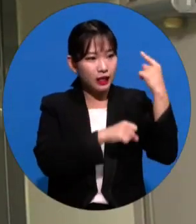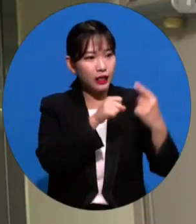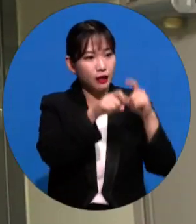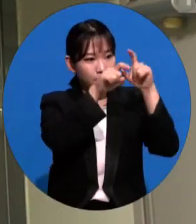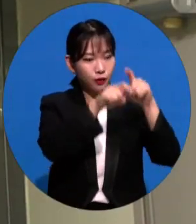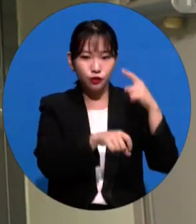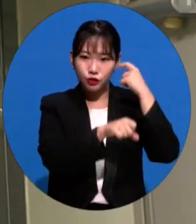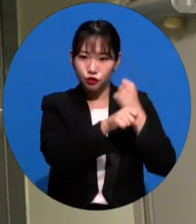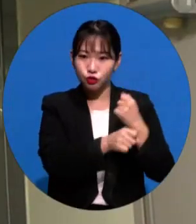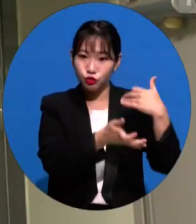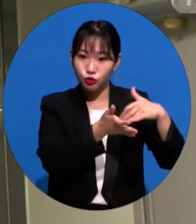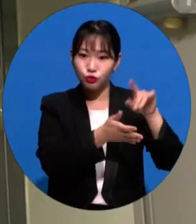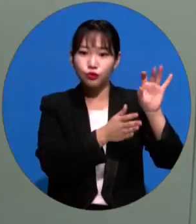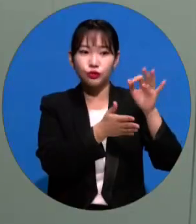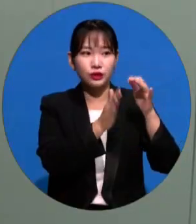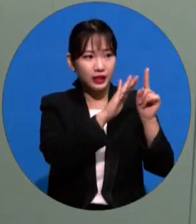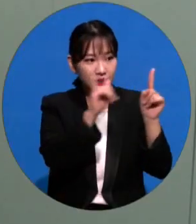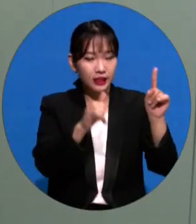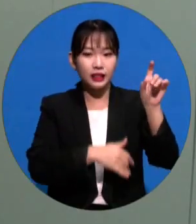연구량은 10건 안팎이었습니다.